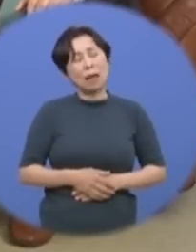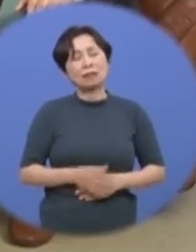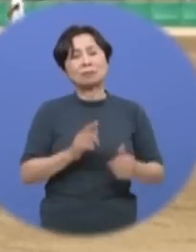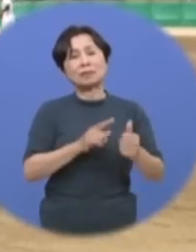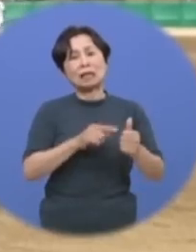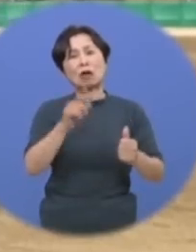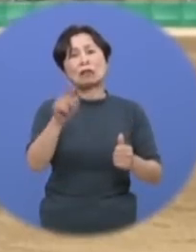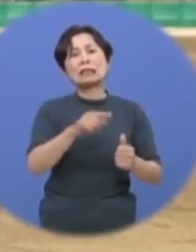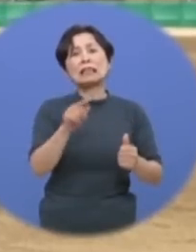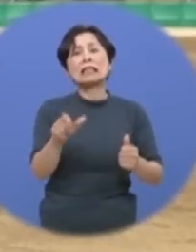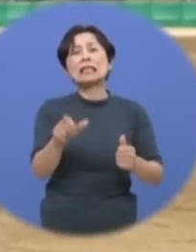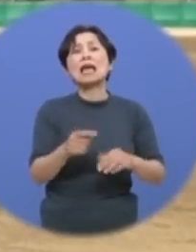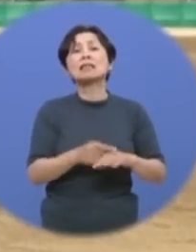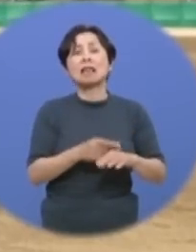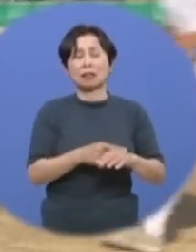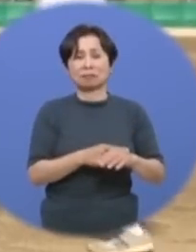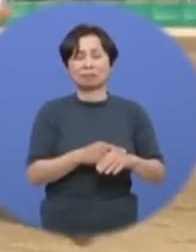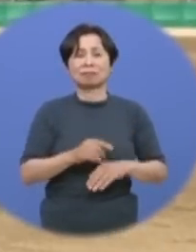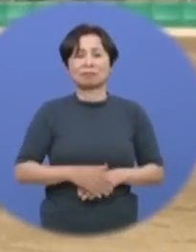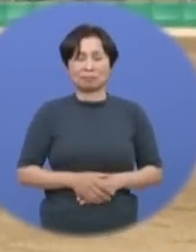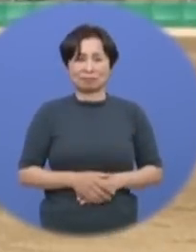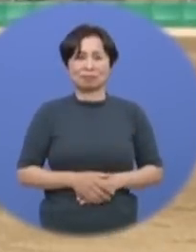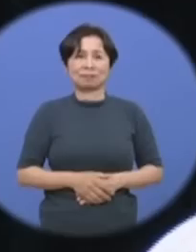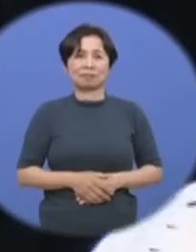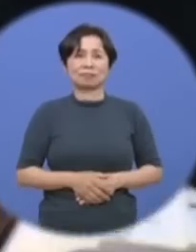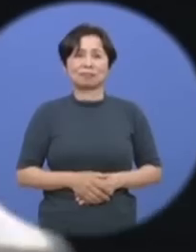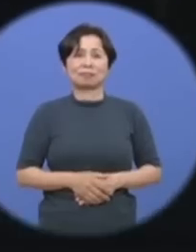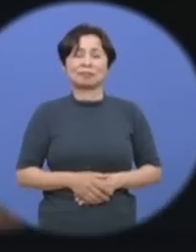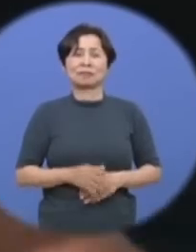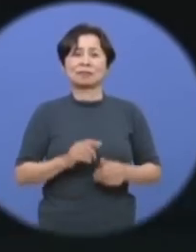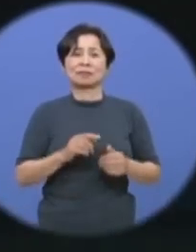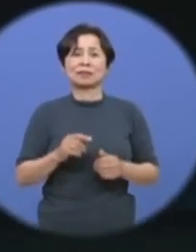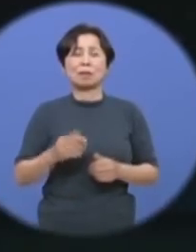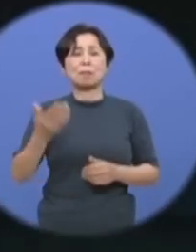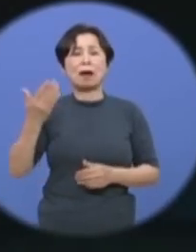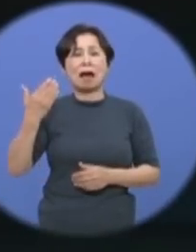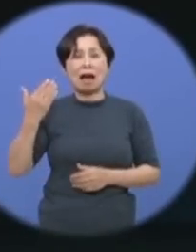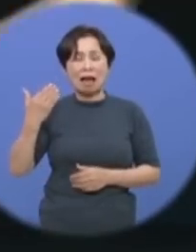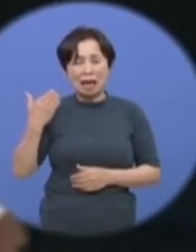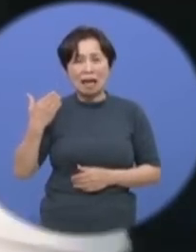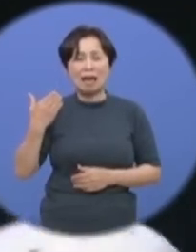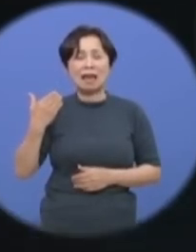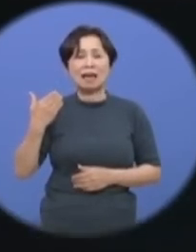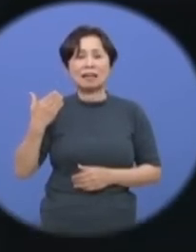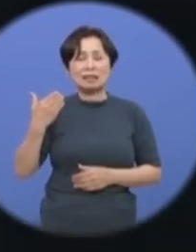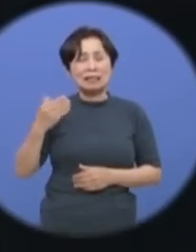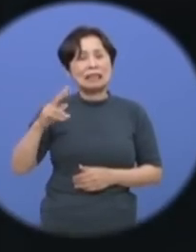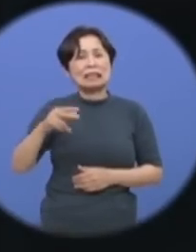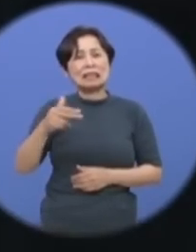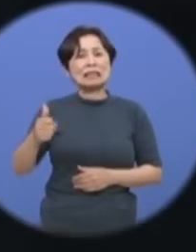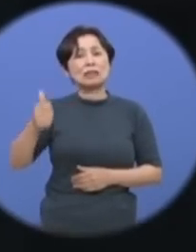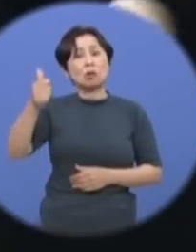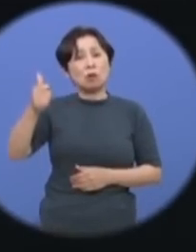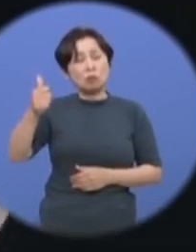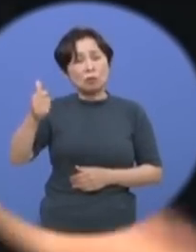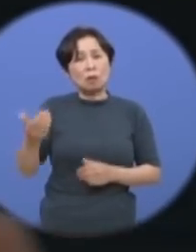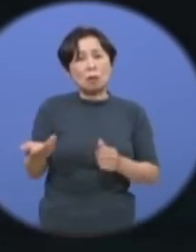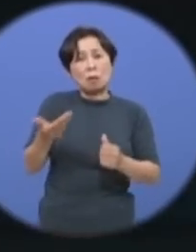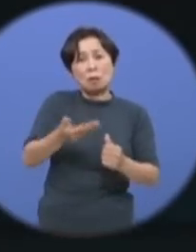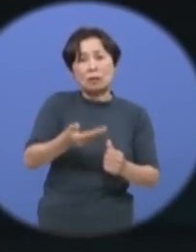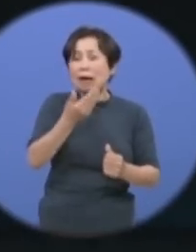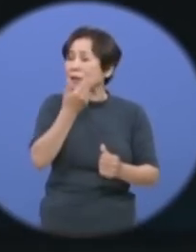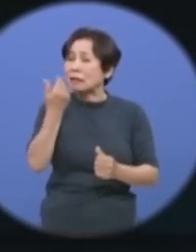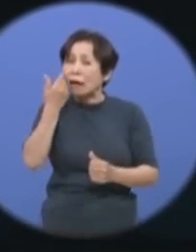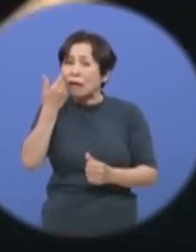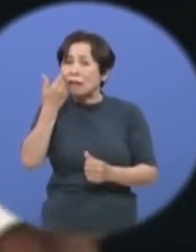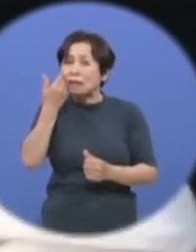でしょうね彼が現役の時に当時の理事長投稿あどばまた連する続きにもなかっ